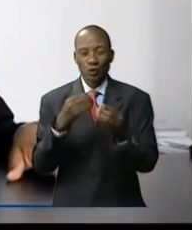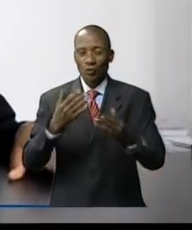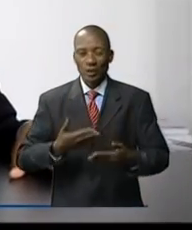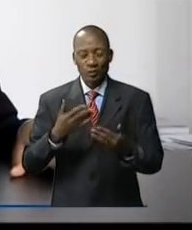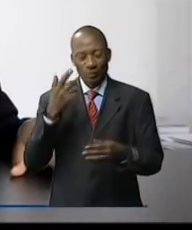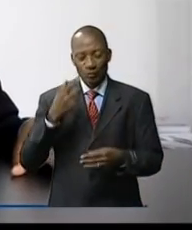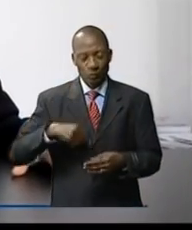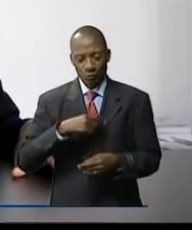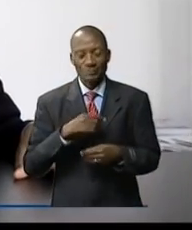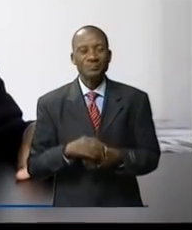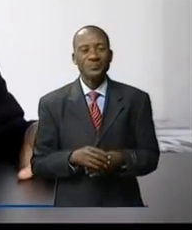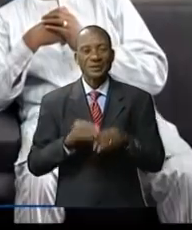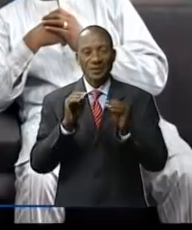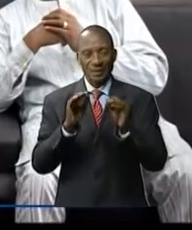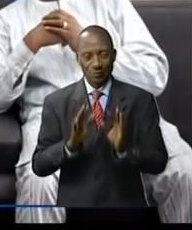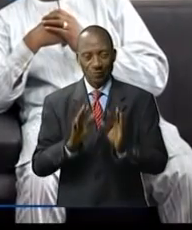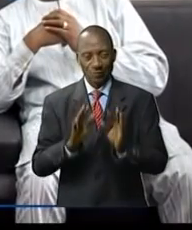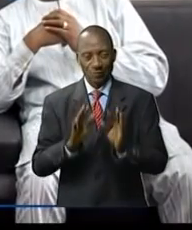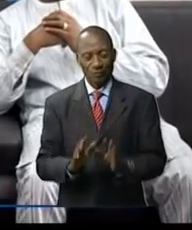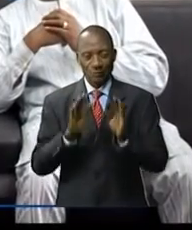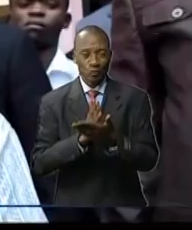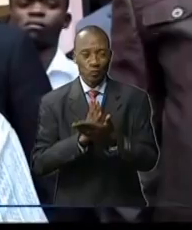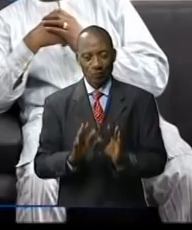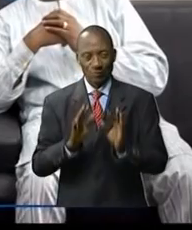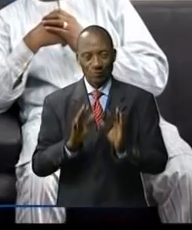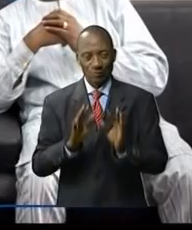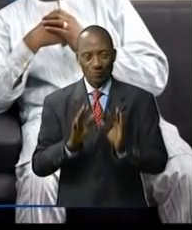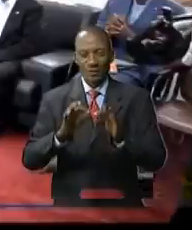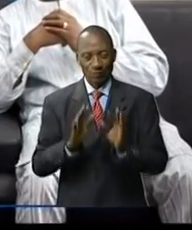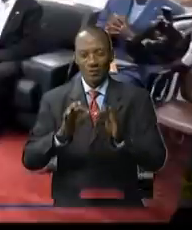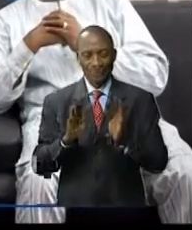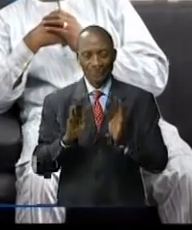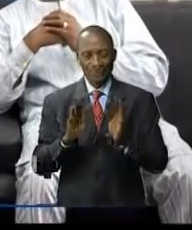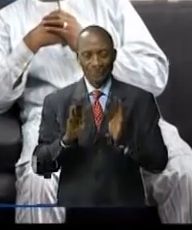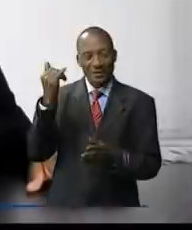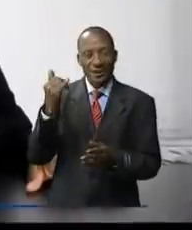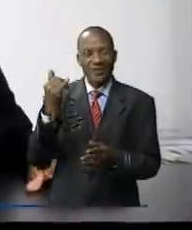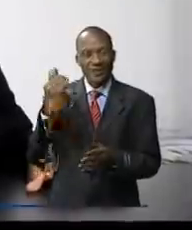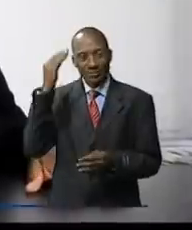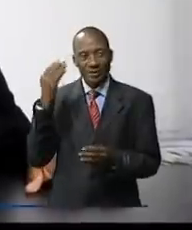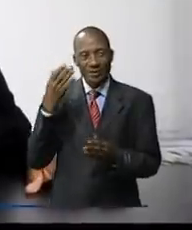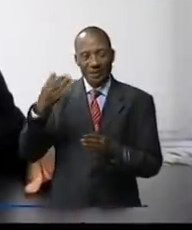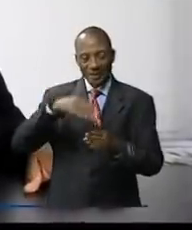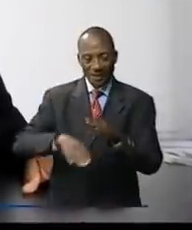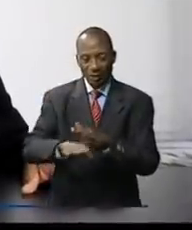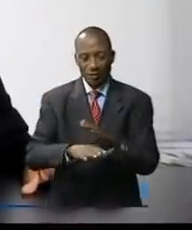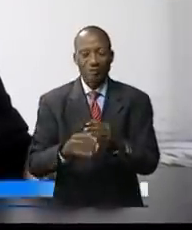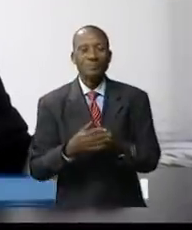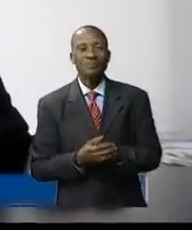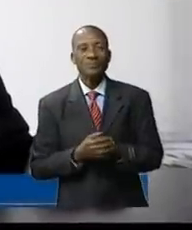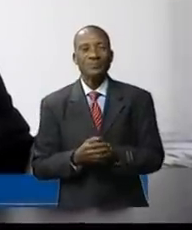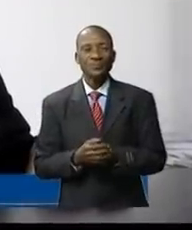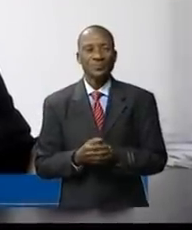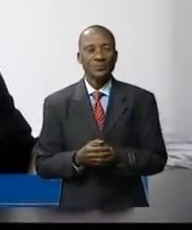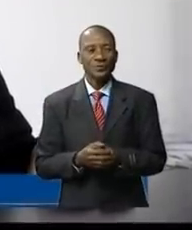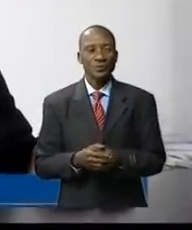le professeur Essambo a salué du vice-ministre de l'Intérieur. Je ne peux que me réjouir